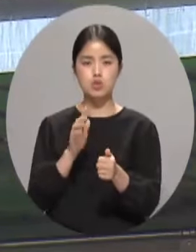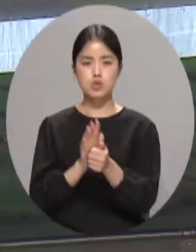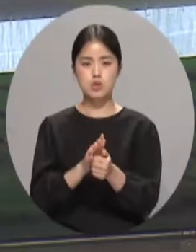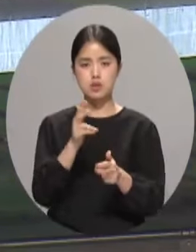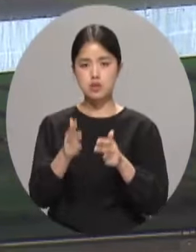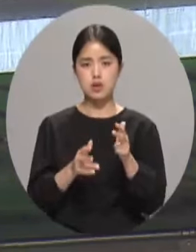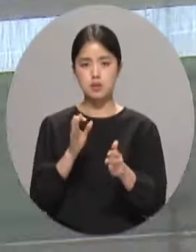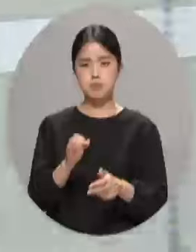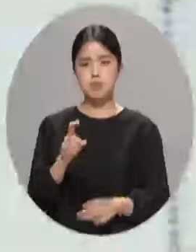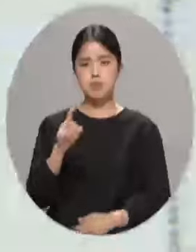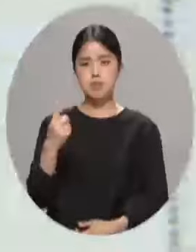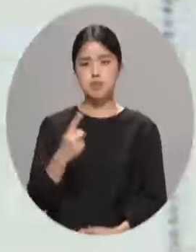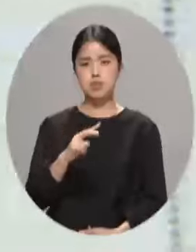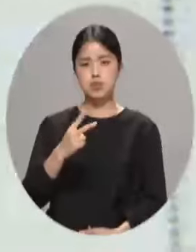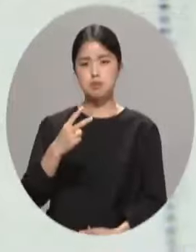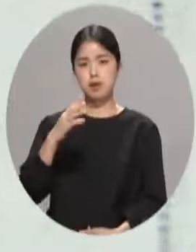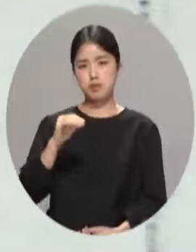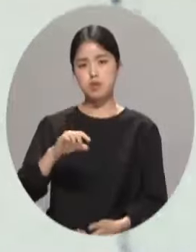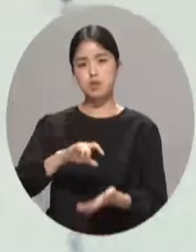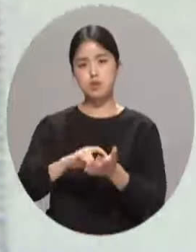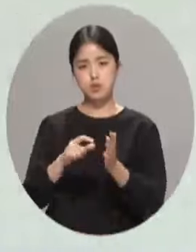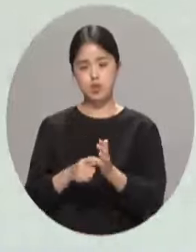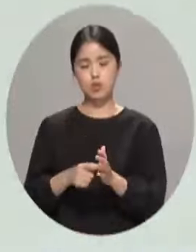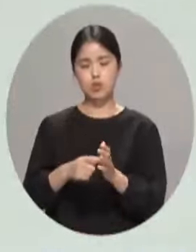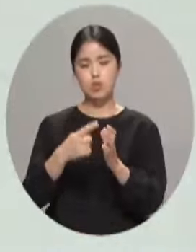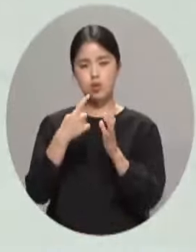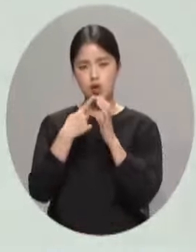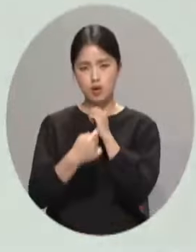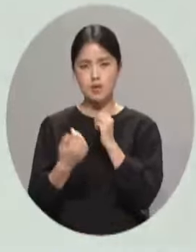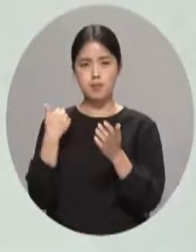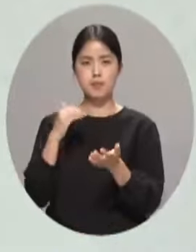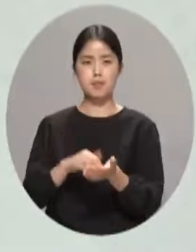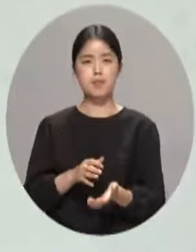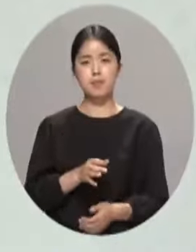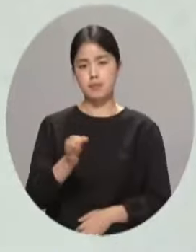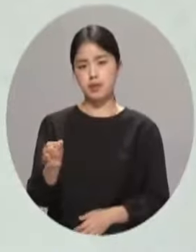1,216만 8천 원을 반납했다고 밝혀졌습니다. MBC 뉴스 이주연입니다.